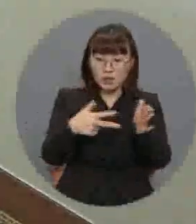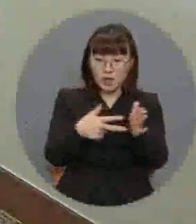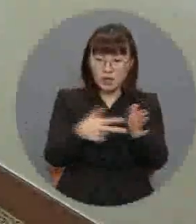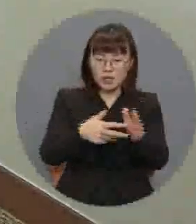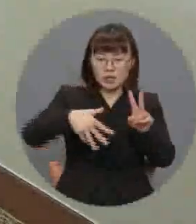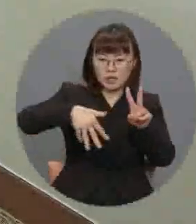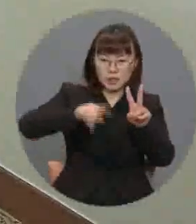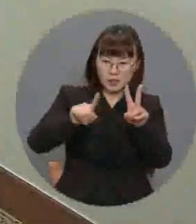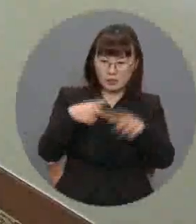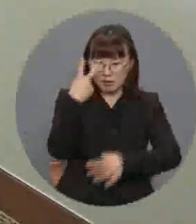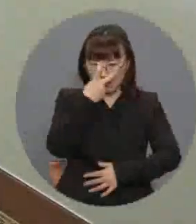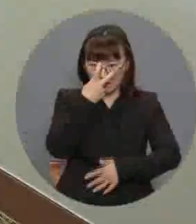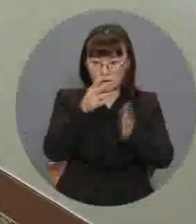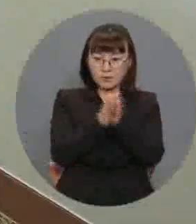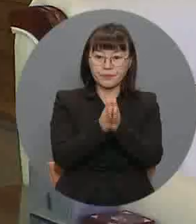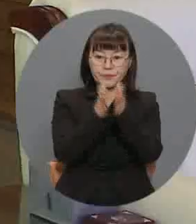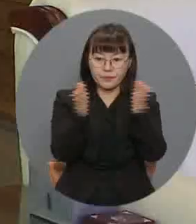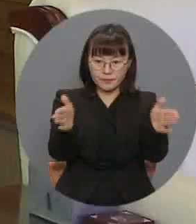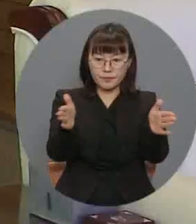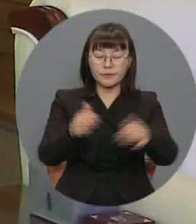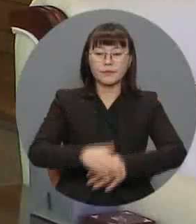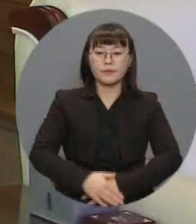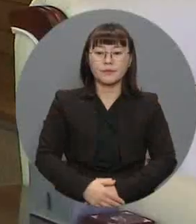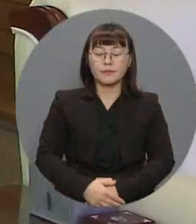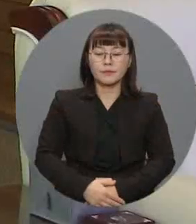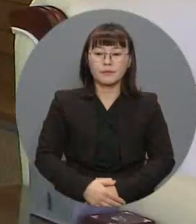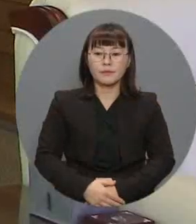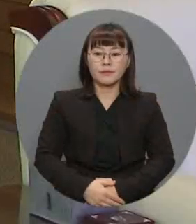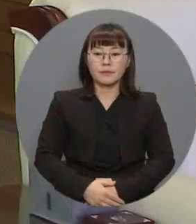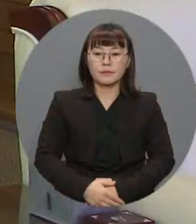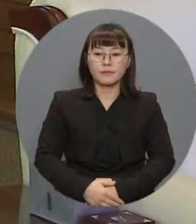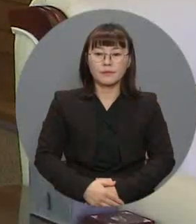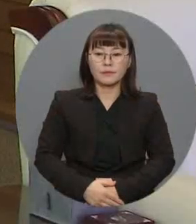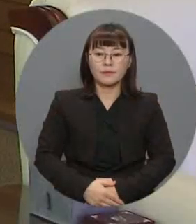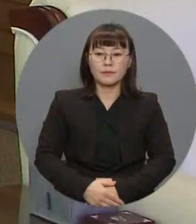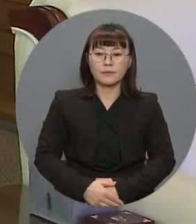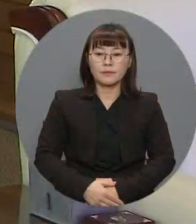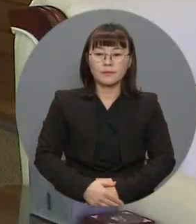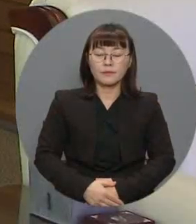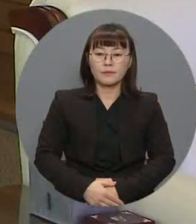2차 감사에 착수했습니다. MBC 뉴스 윤영균입니다.